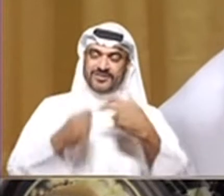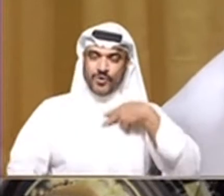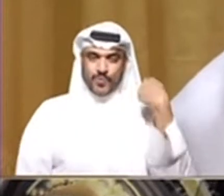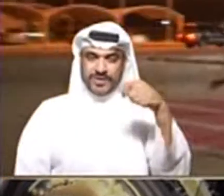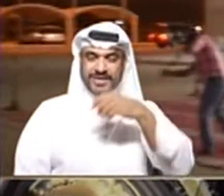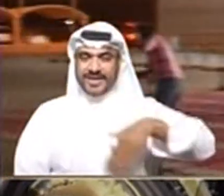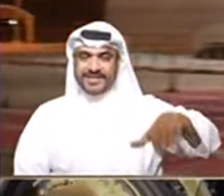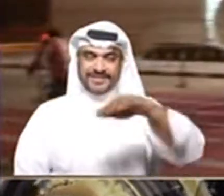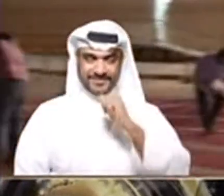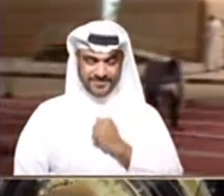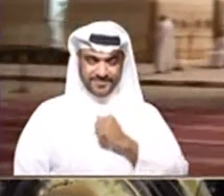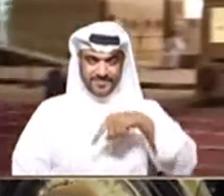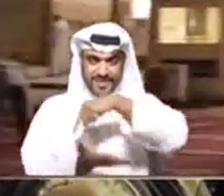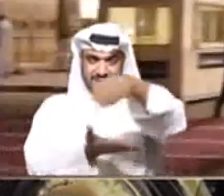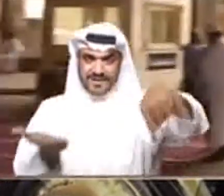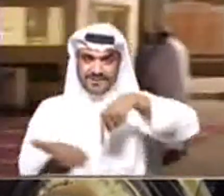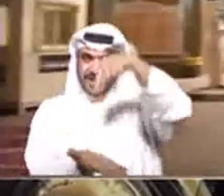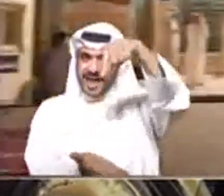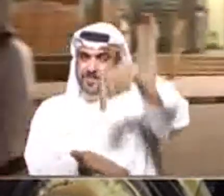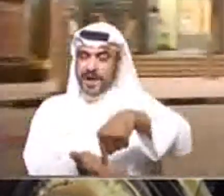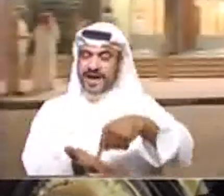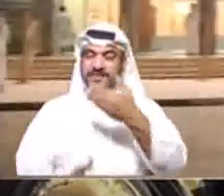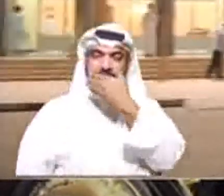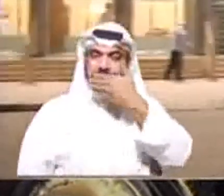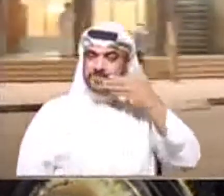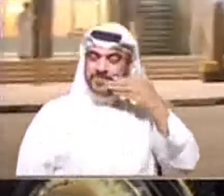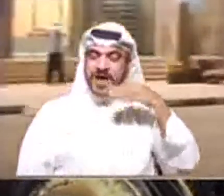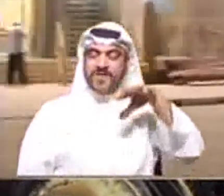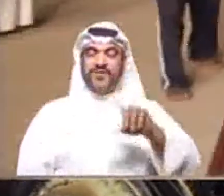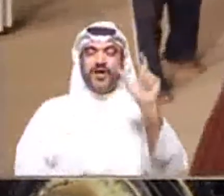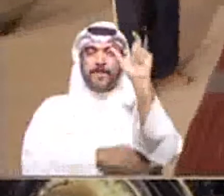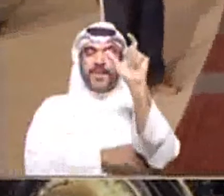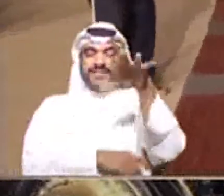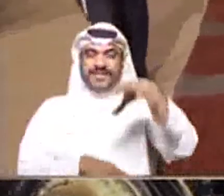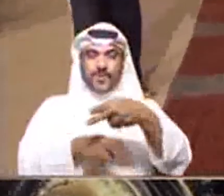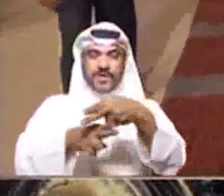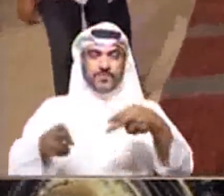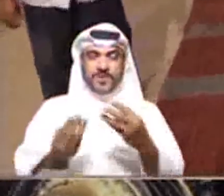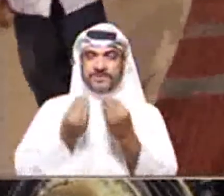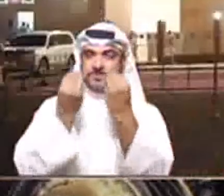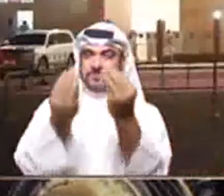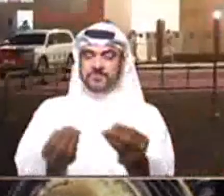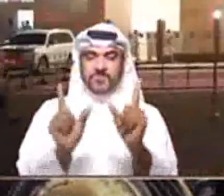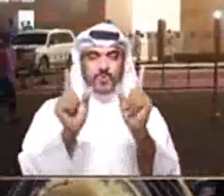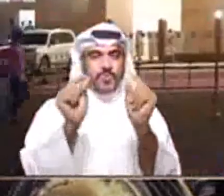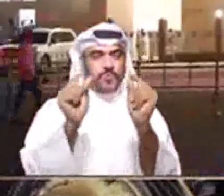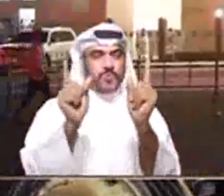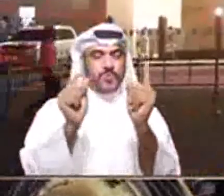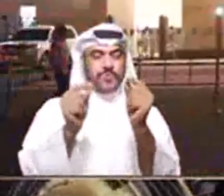بشكل عام ان شاء الله. المراكز الرمضانيه المنتشره في مساجد دوله الكويت توفر الاجواء الايمانيه